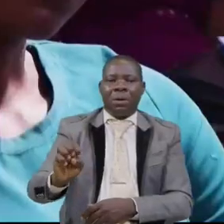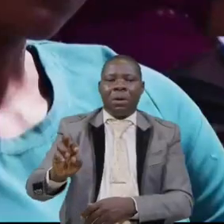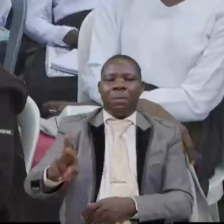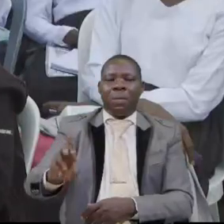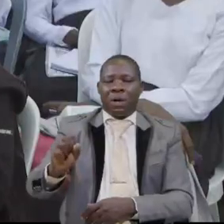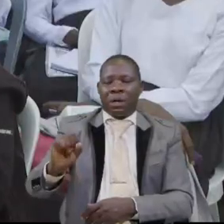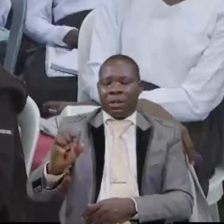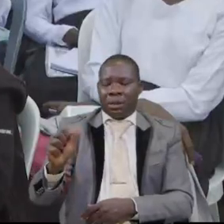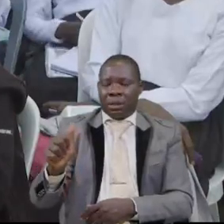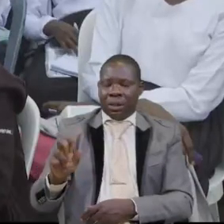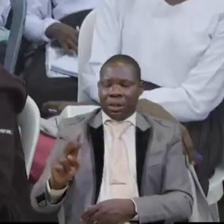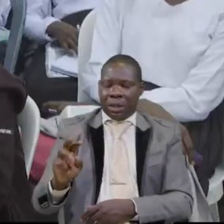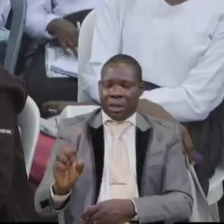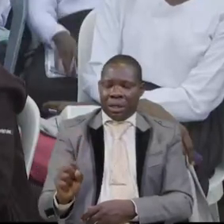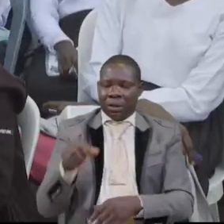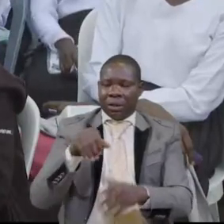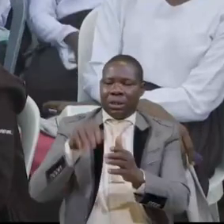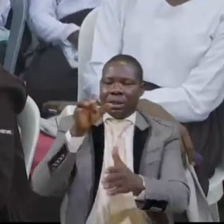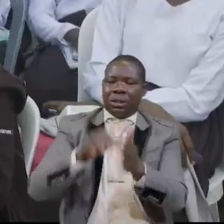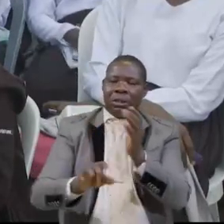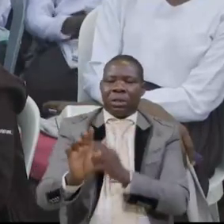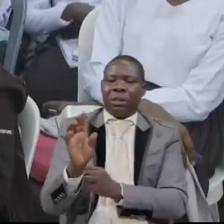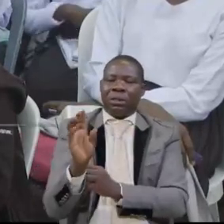Chapitre 6.